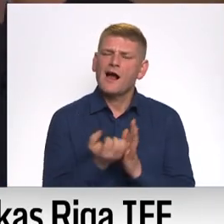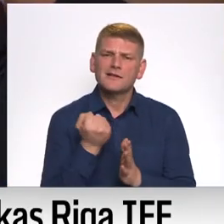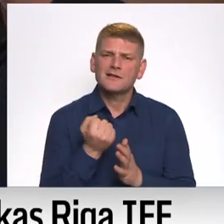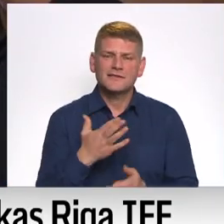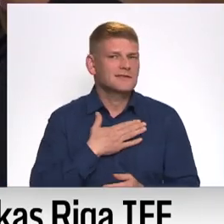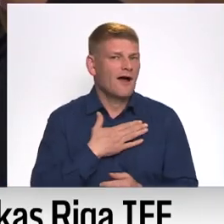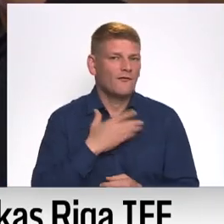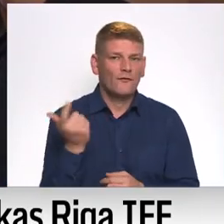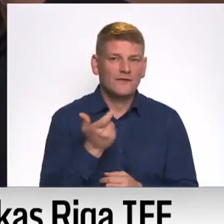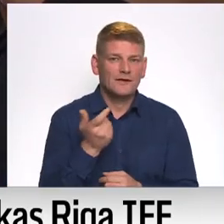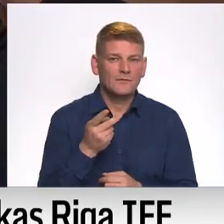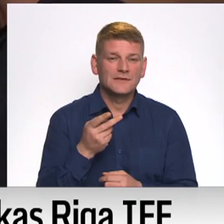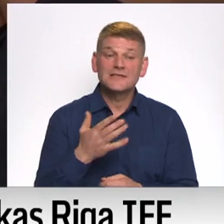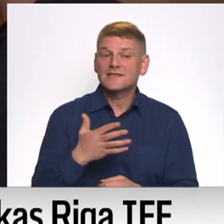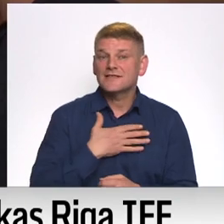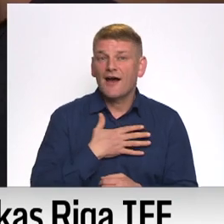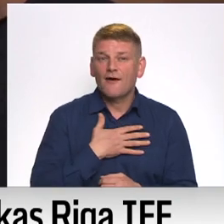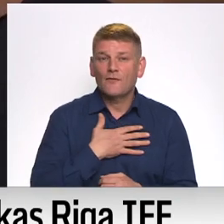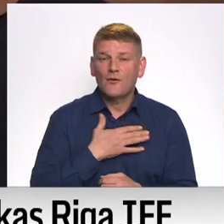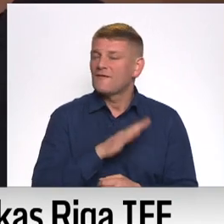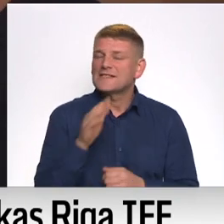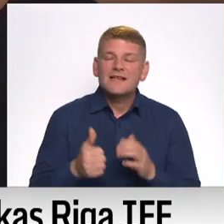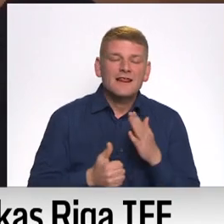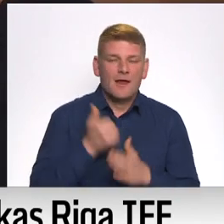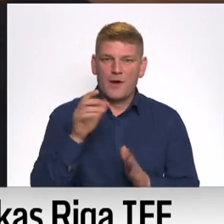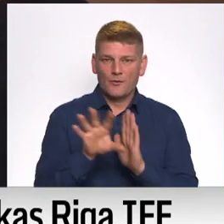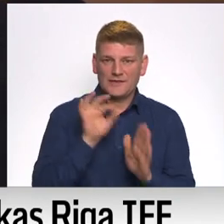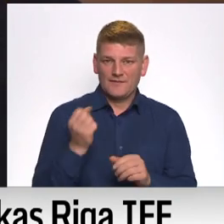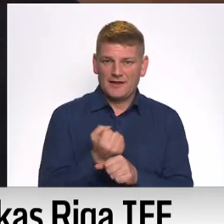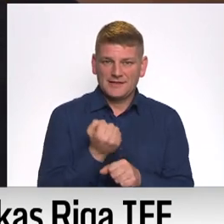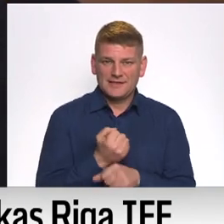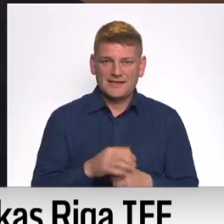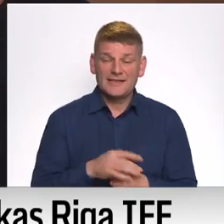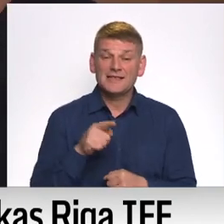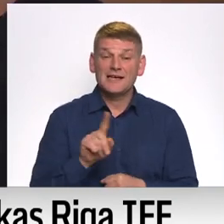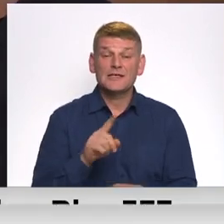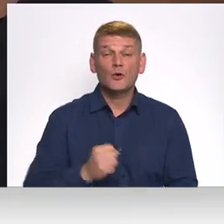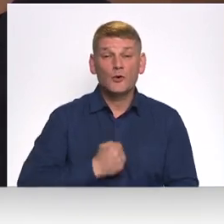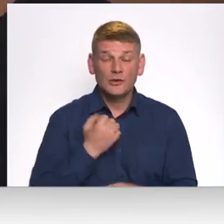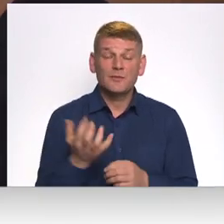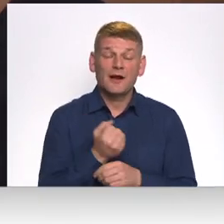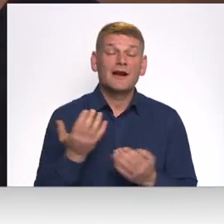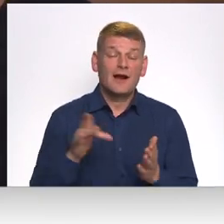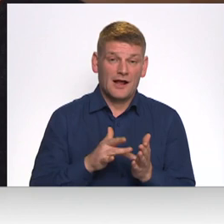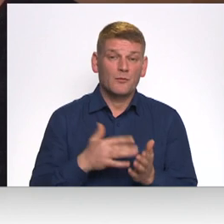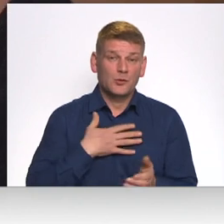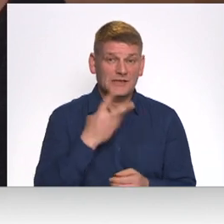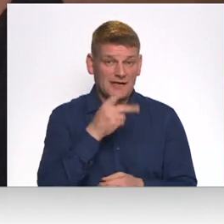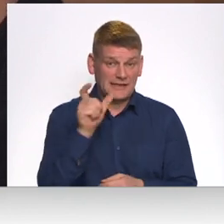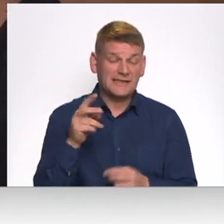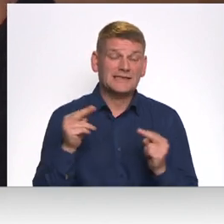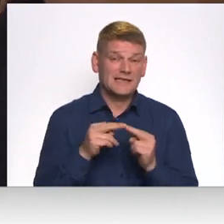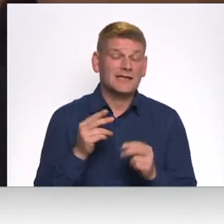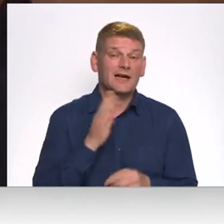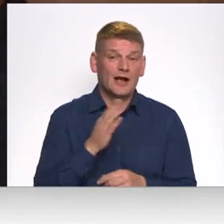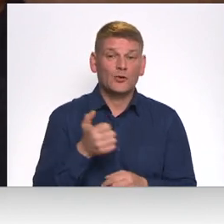savu filmu, to savu vislabāko izvēli izdarīt? Tās ir grūtības, ar kādām mūsu skatītājs saskars katru